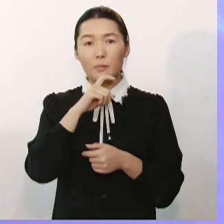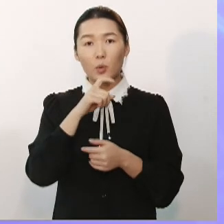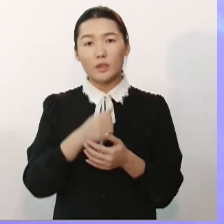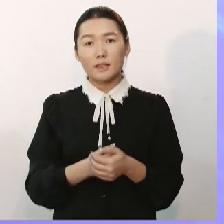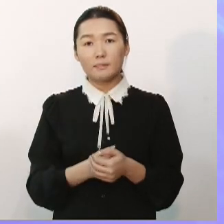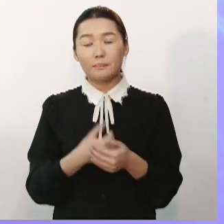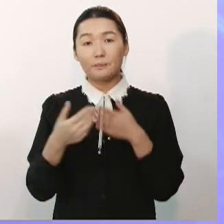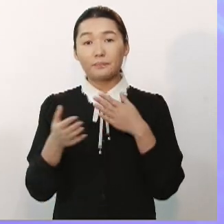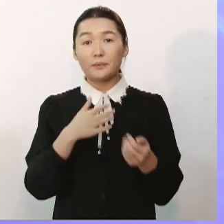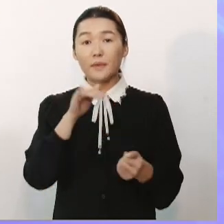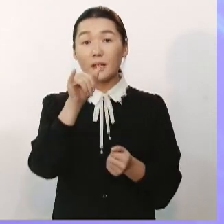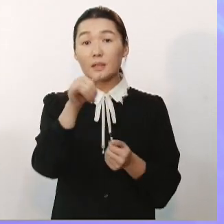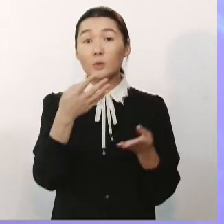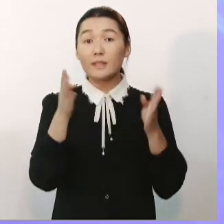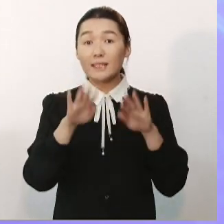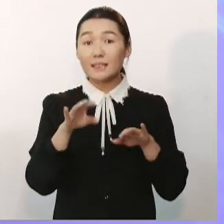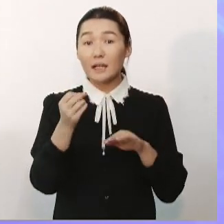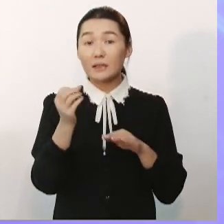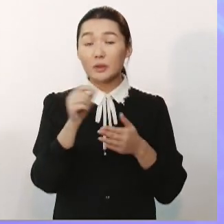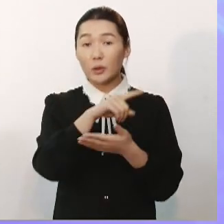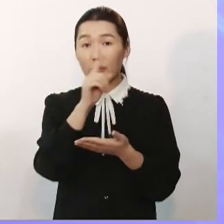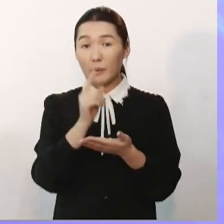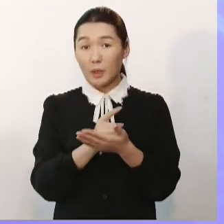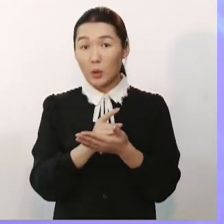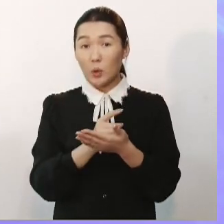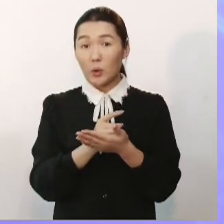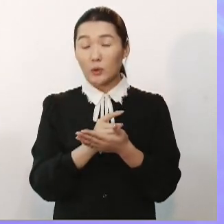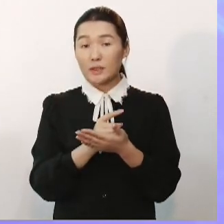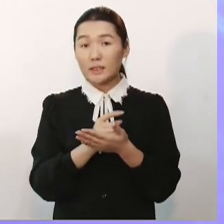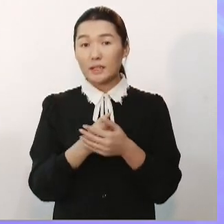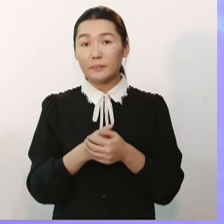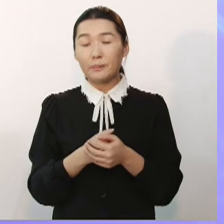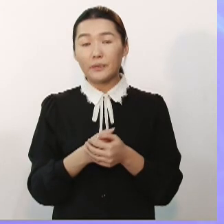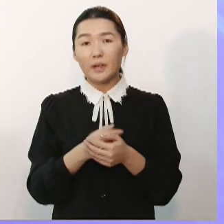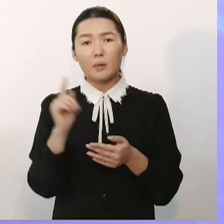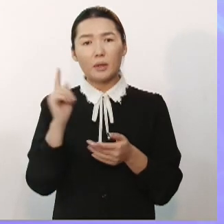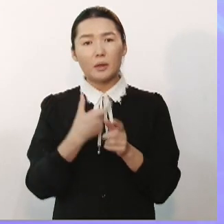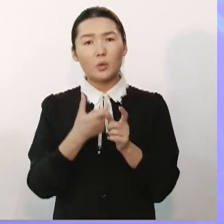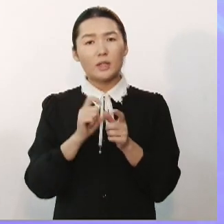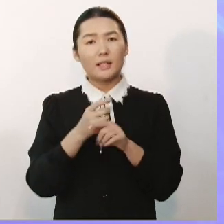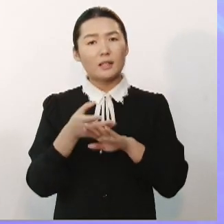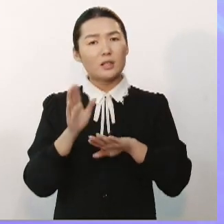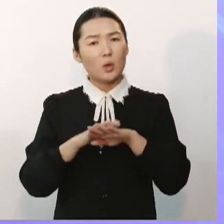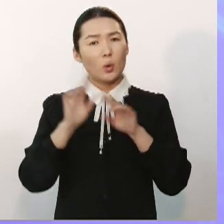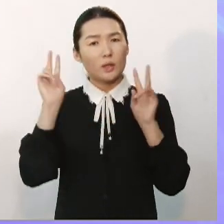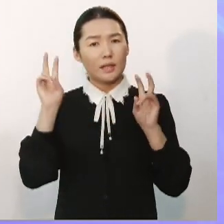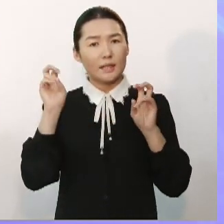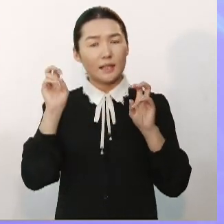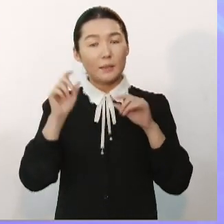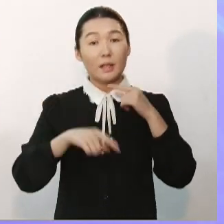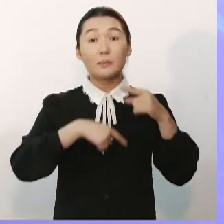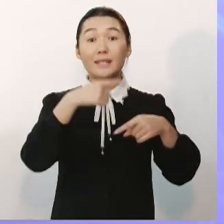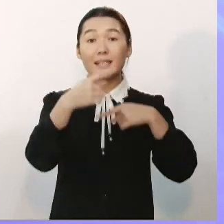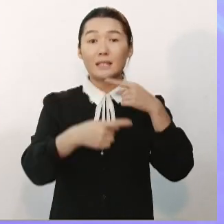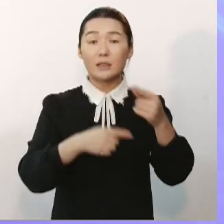А если у вас остались еще вопросы, а они могут быть, потому что это сложная тема, то мы на следующих